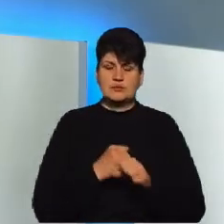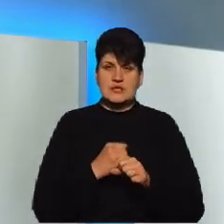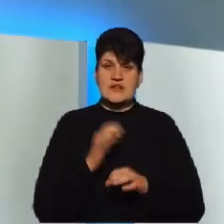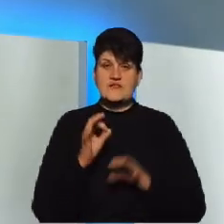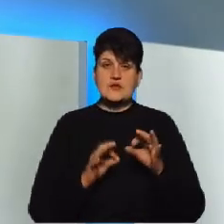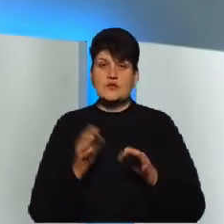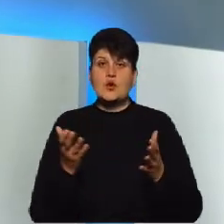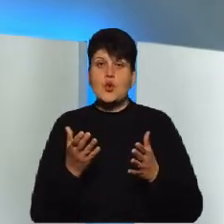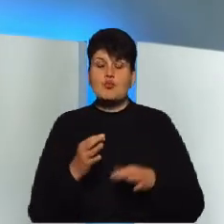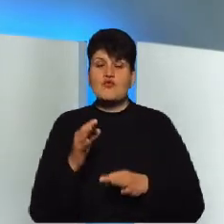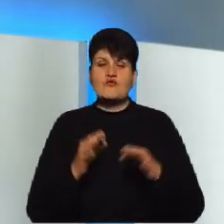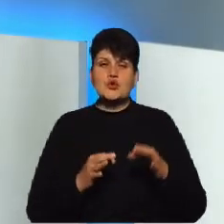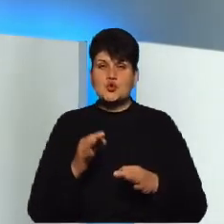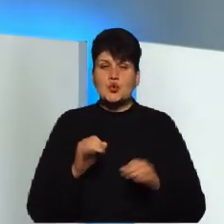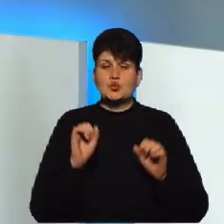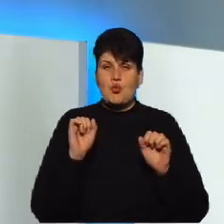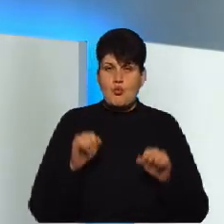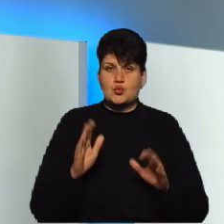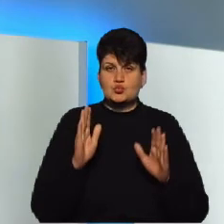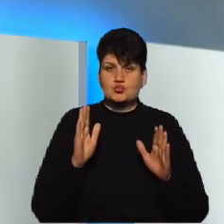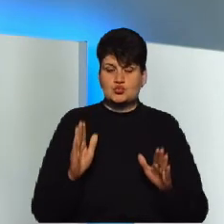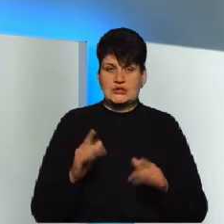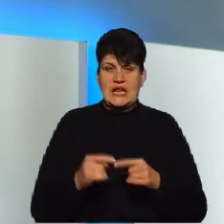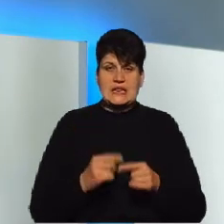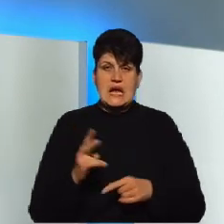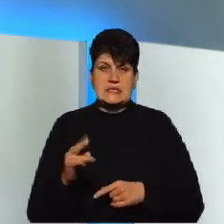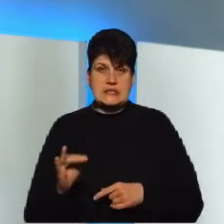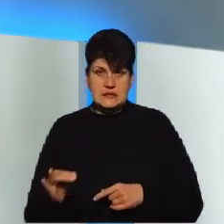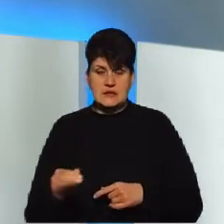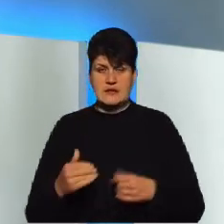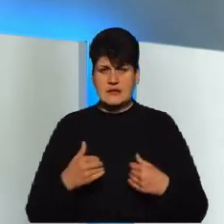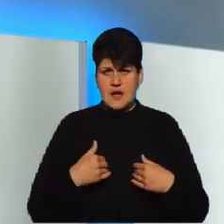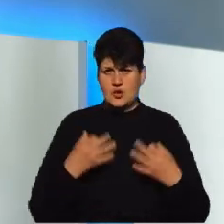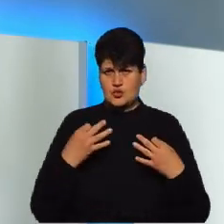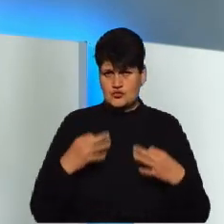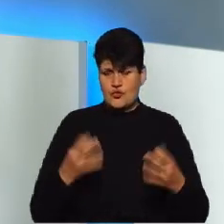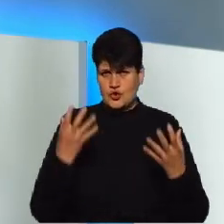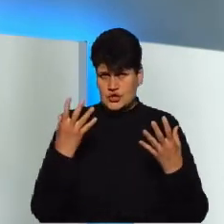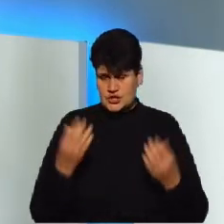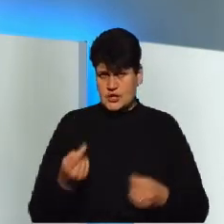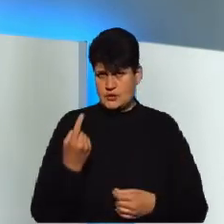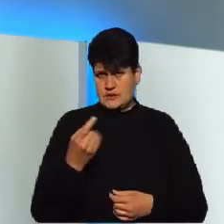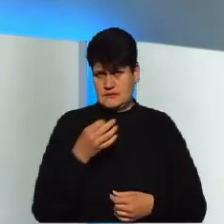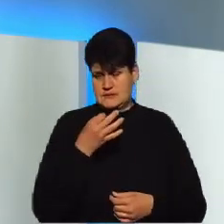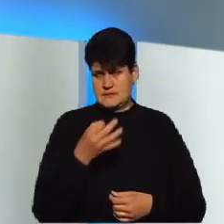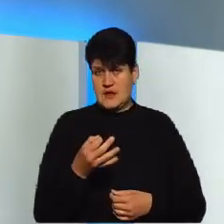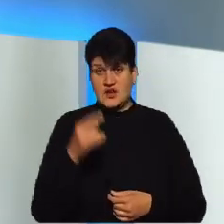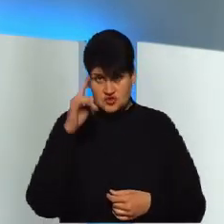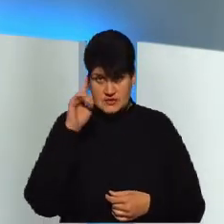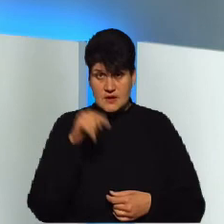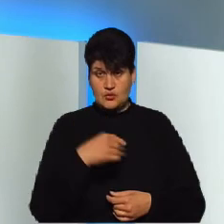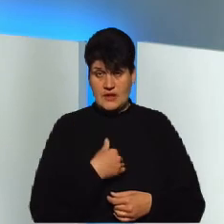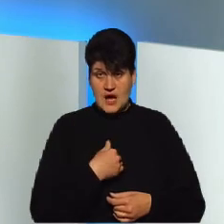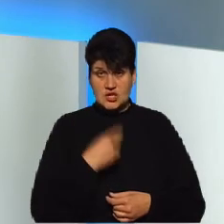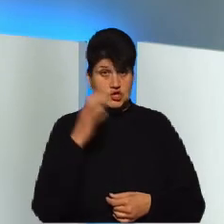відсотку можуть бути певні наслідки. Я дозволю собі ще одну річ сказати. А чи знають наші